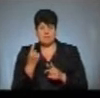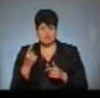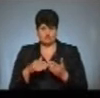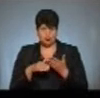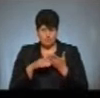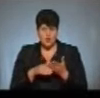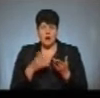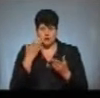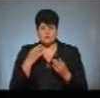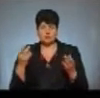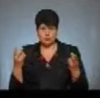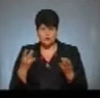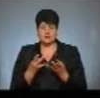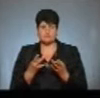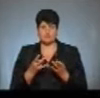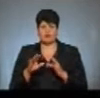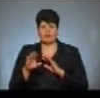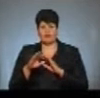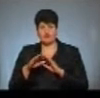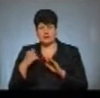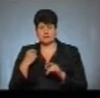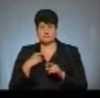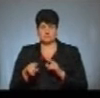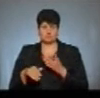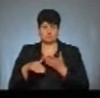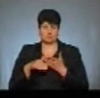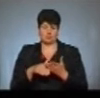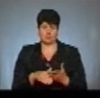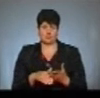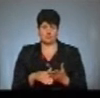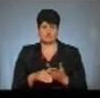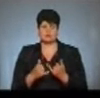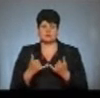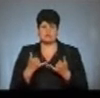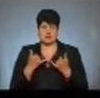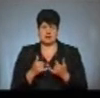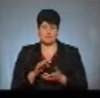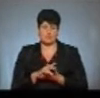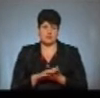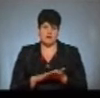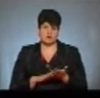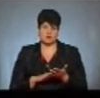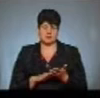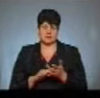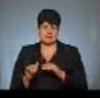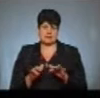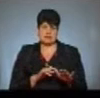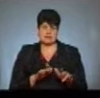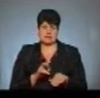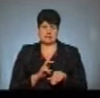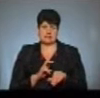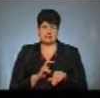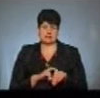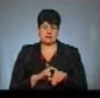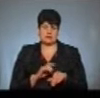коли потрібно, то і викликати невідкладну допомогу в пункт тестування для подальших дій лікаря.